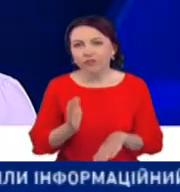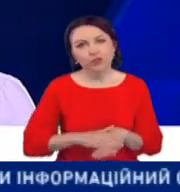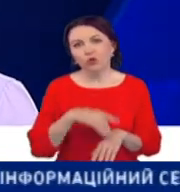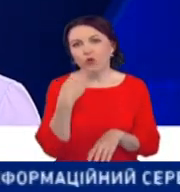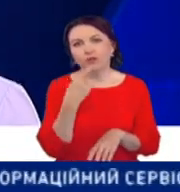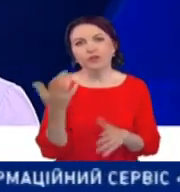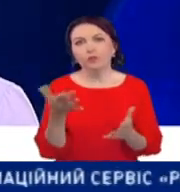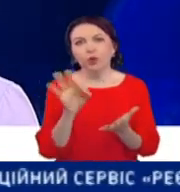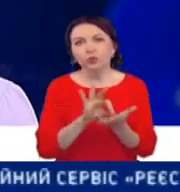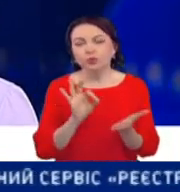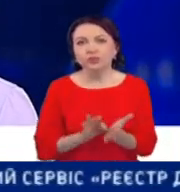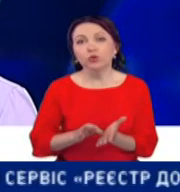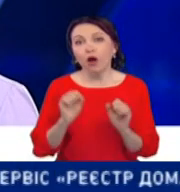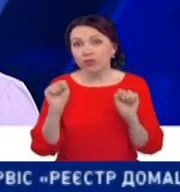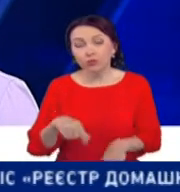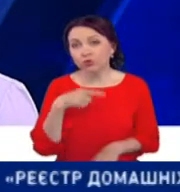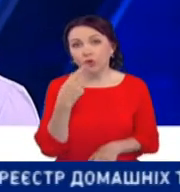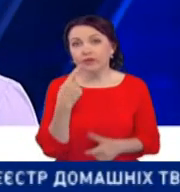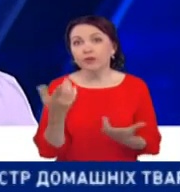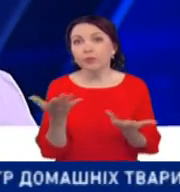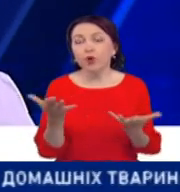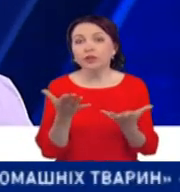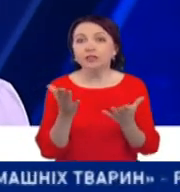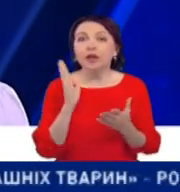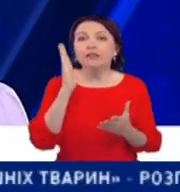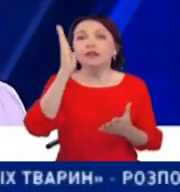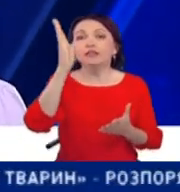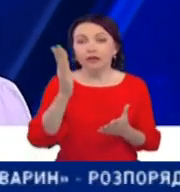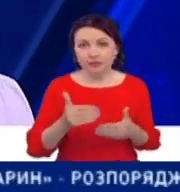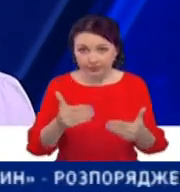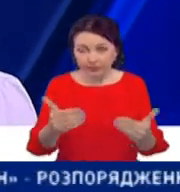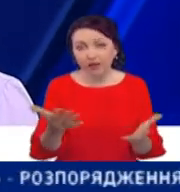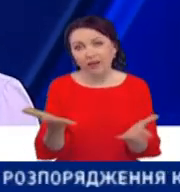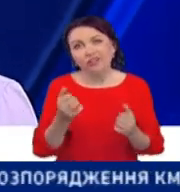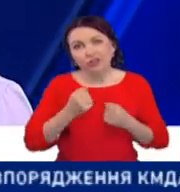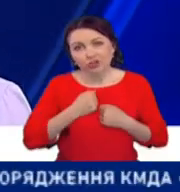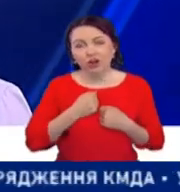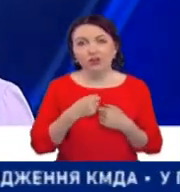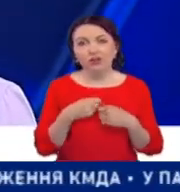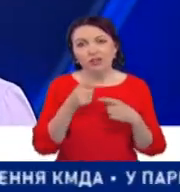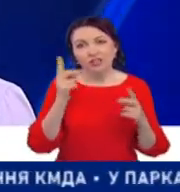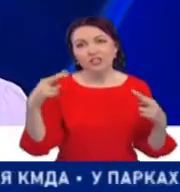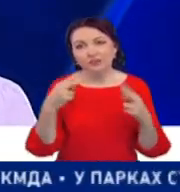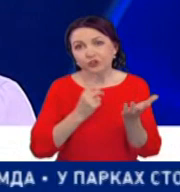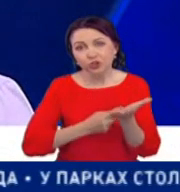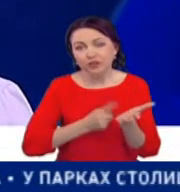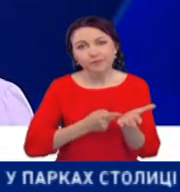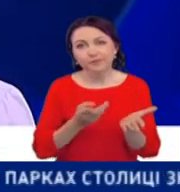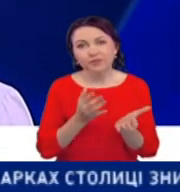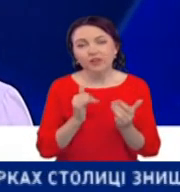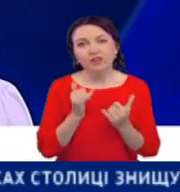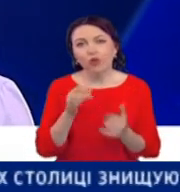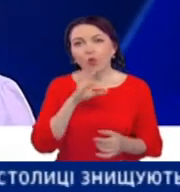про якусь оцінку, але можна говорити вже про якісь тенденції, які, на жаль, свідчать не на користь